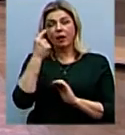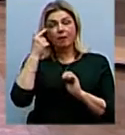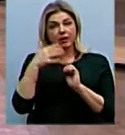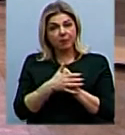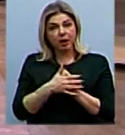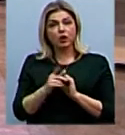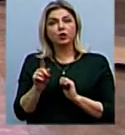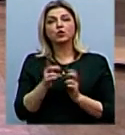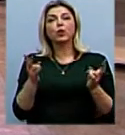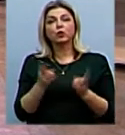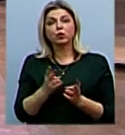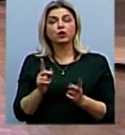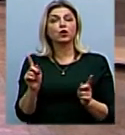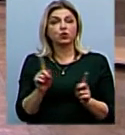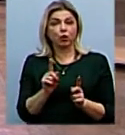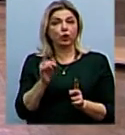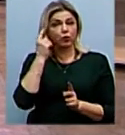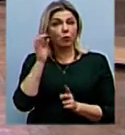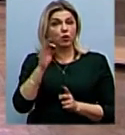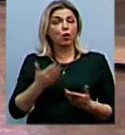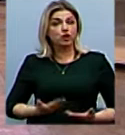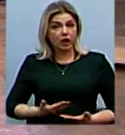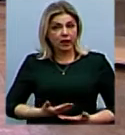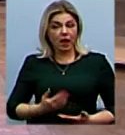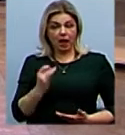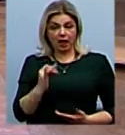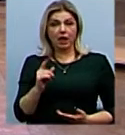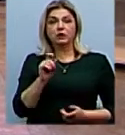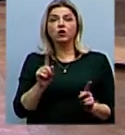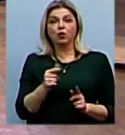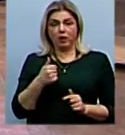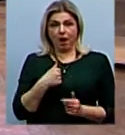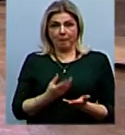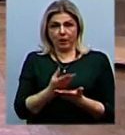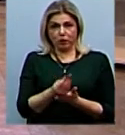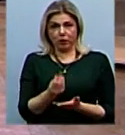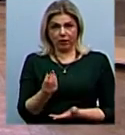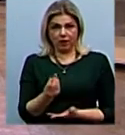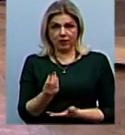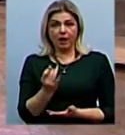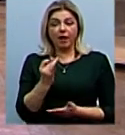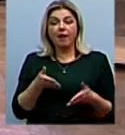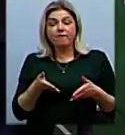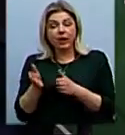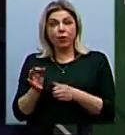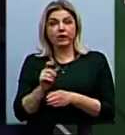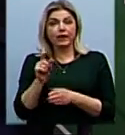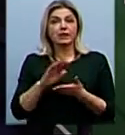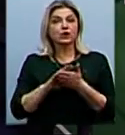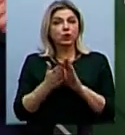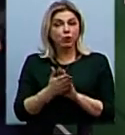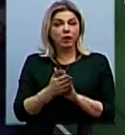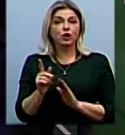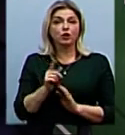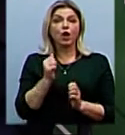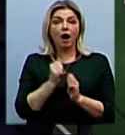жилье и о том, за что я плачу деньги, собственно. Так вот, ну, мой вывод, как бы идеальный выход из этой ситуации, чтобы каждый дома, вот так, вместо того,